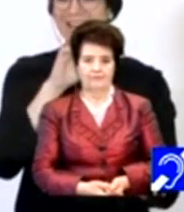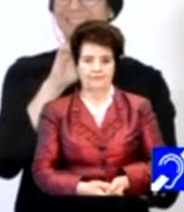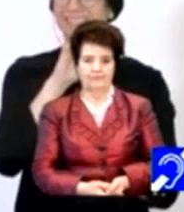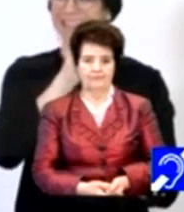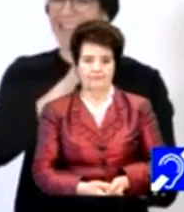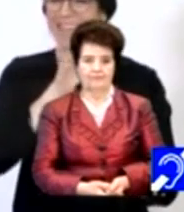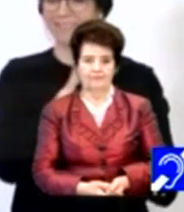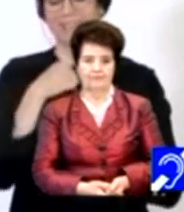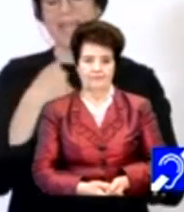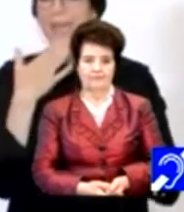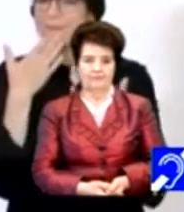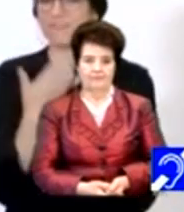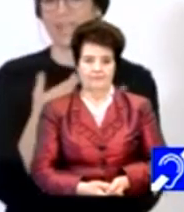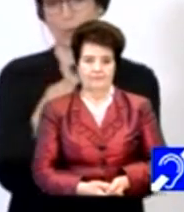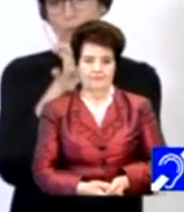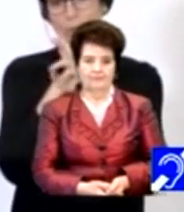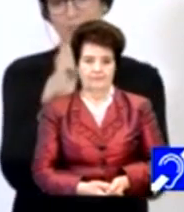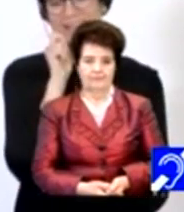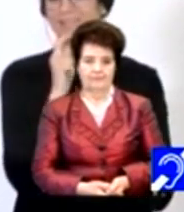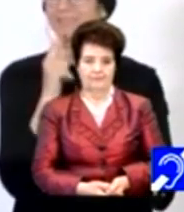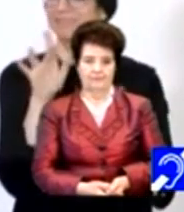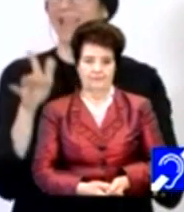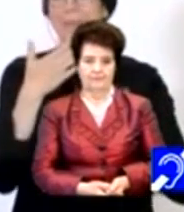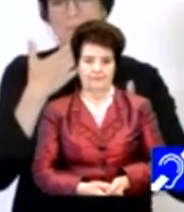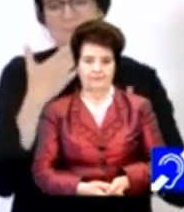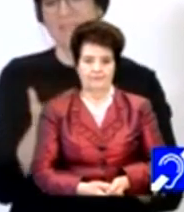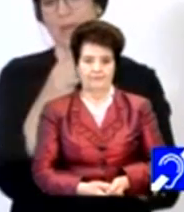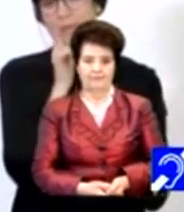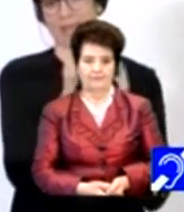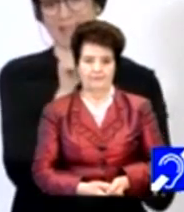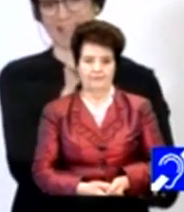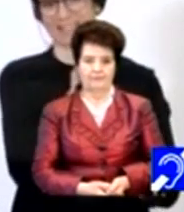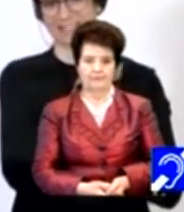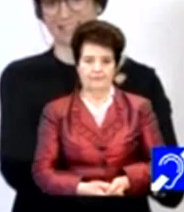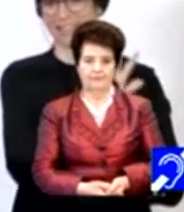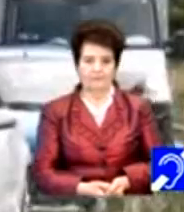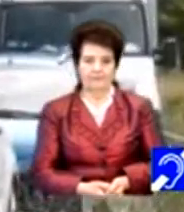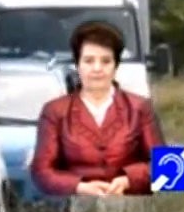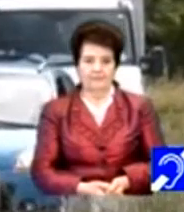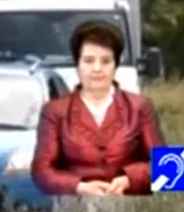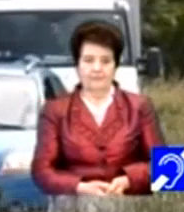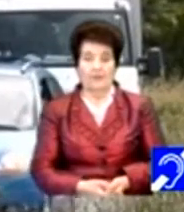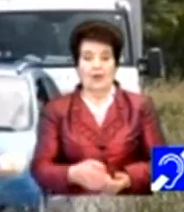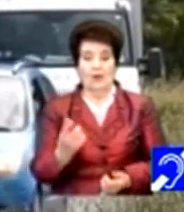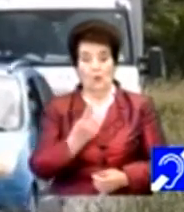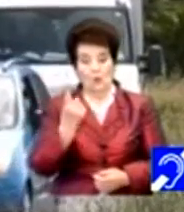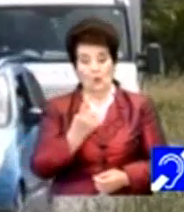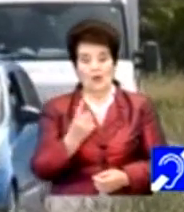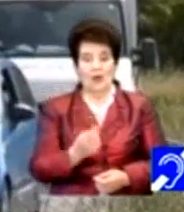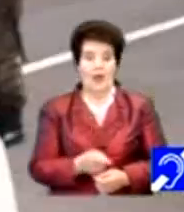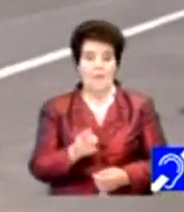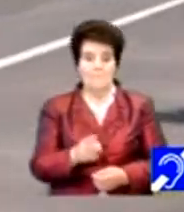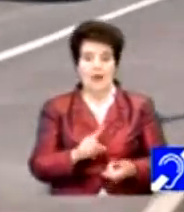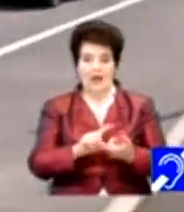den Österreicherinnen und Österreichern ganz dringend von Reisen in diese Region. Una dintre cele mai afectate țări